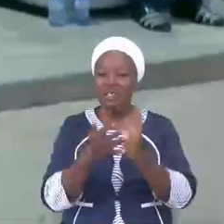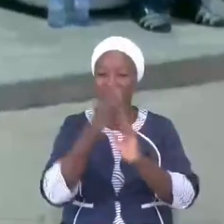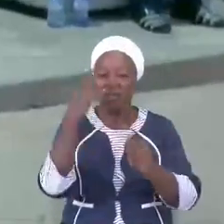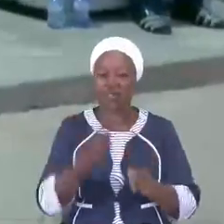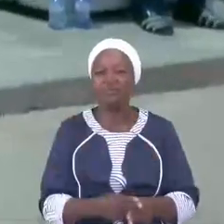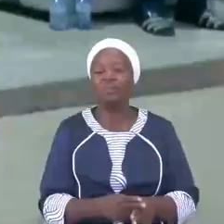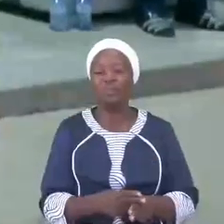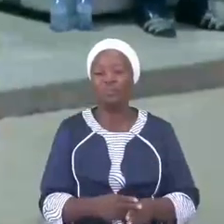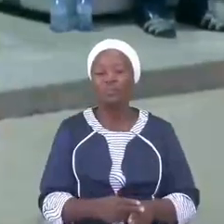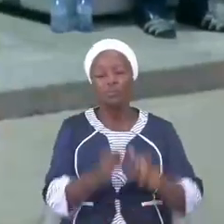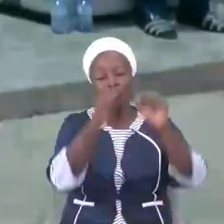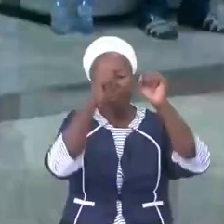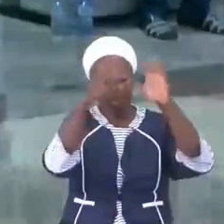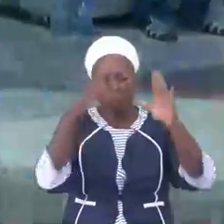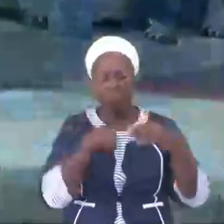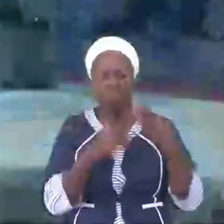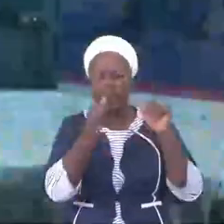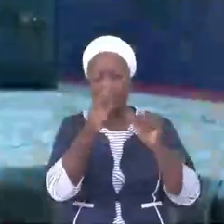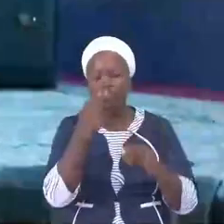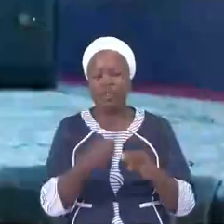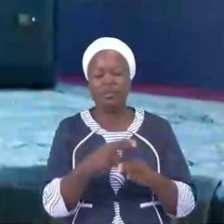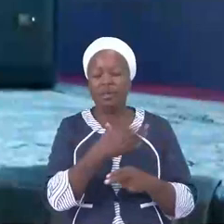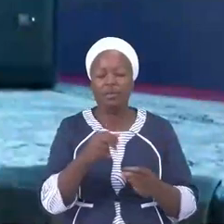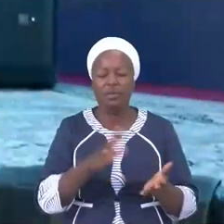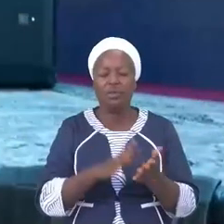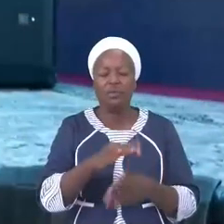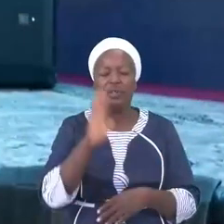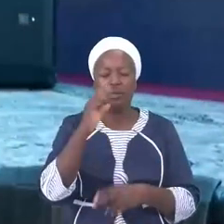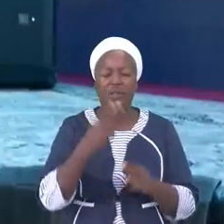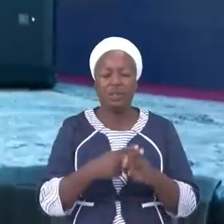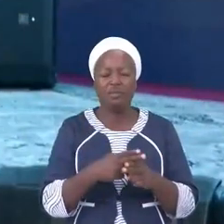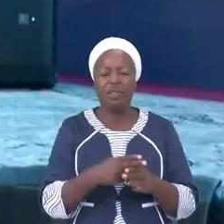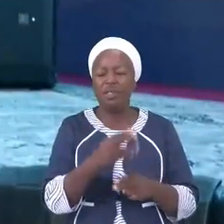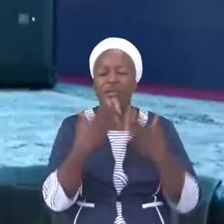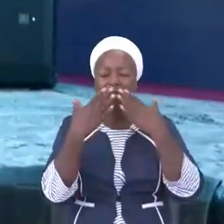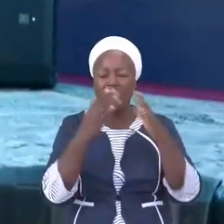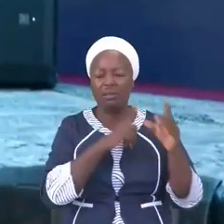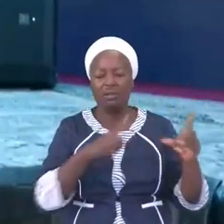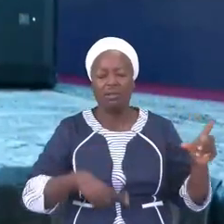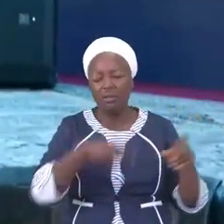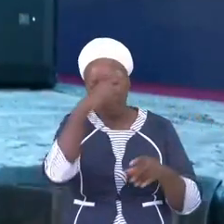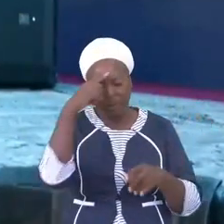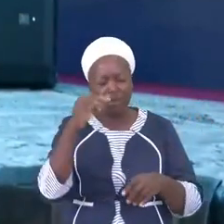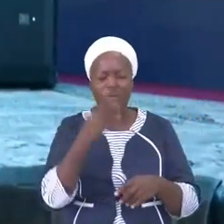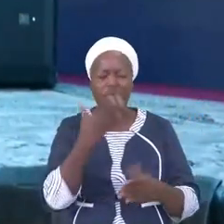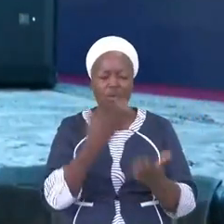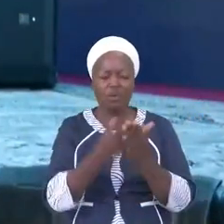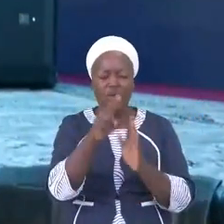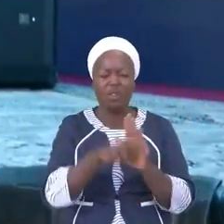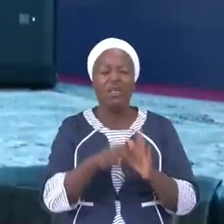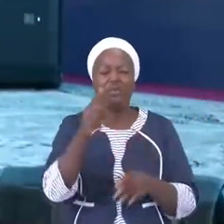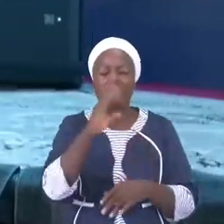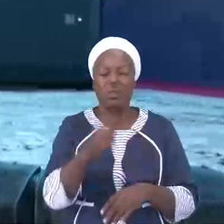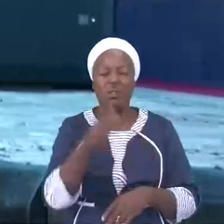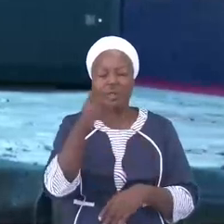Père, nous bénissons ton nom, nous te glorifions. Merci Seigneur pour ta bonté. Tu es le Dieu qui n'a